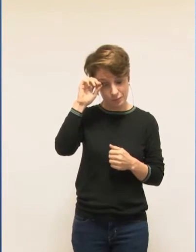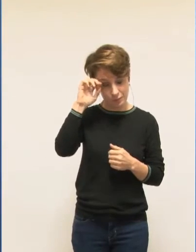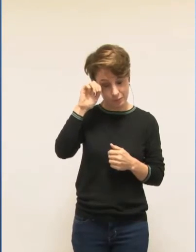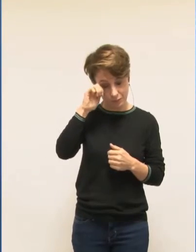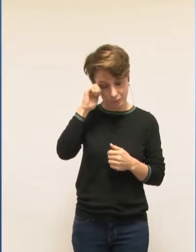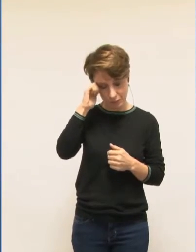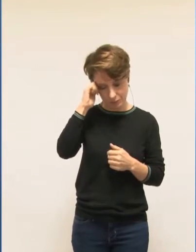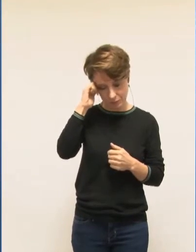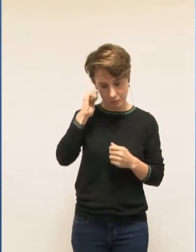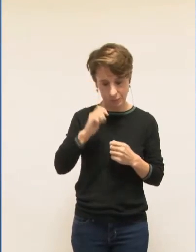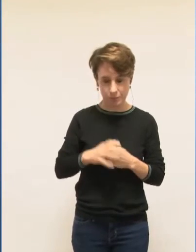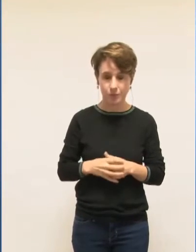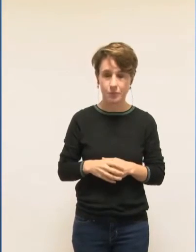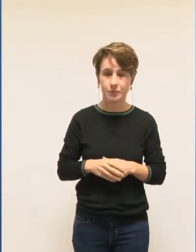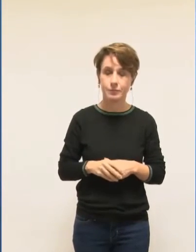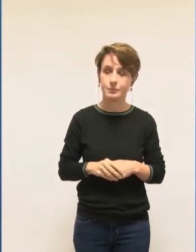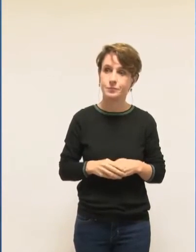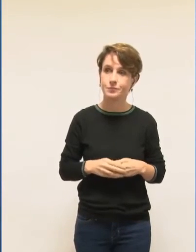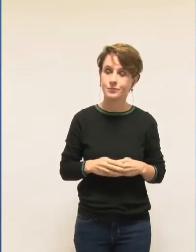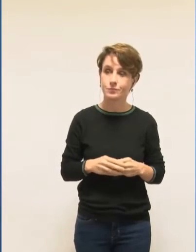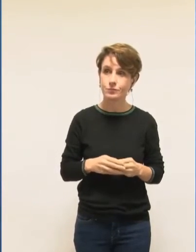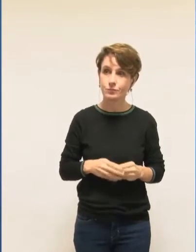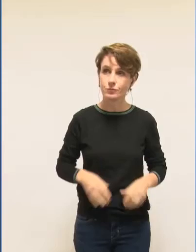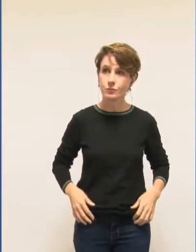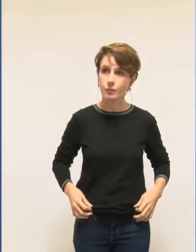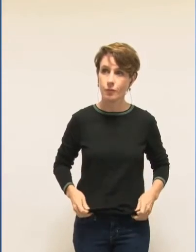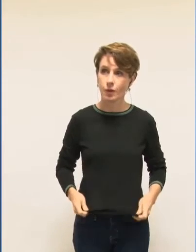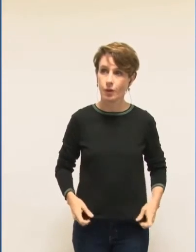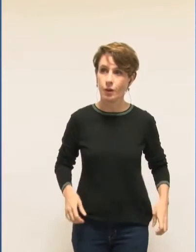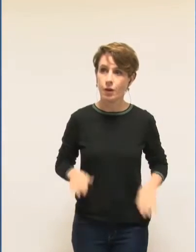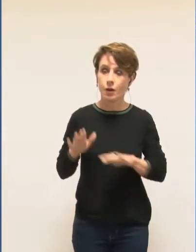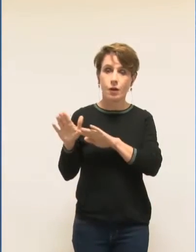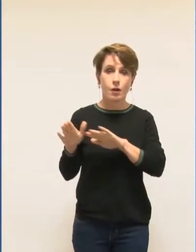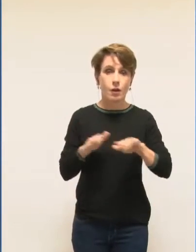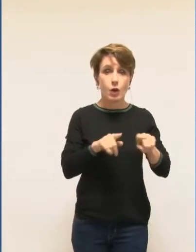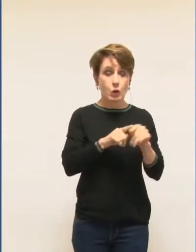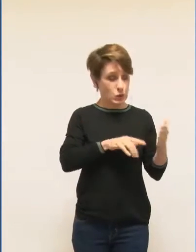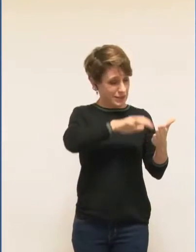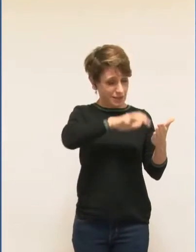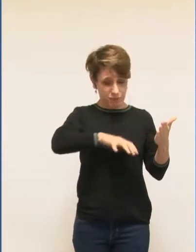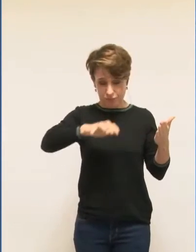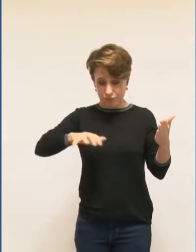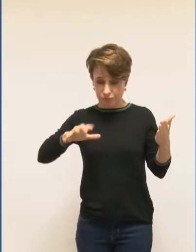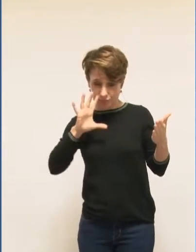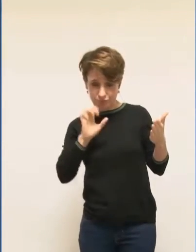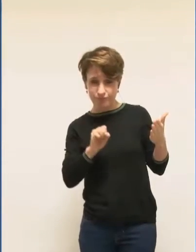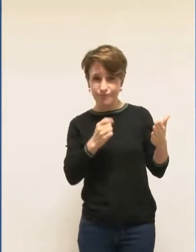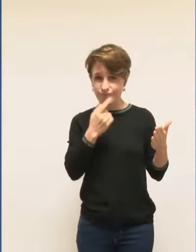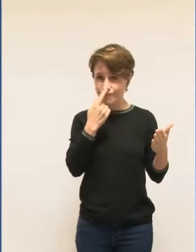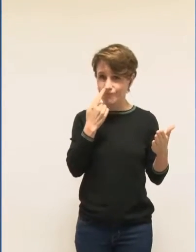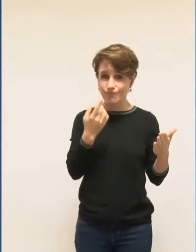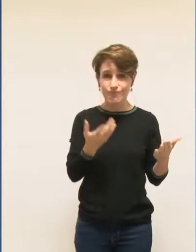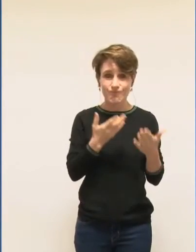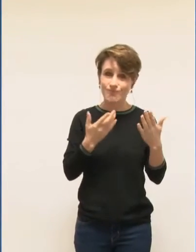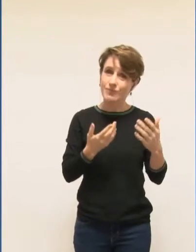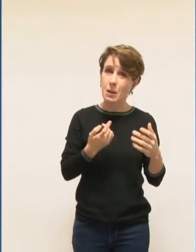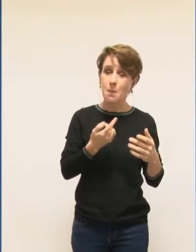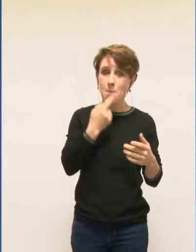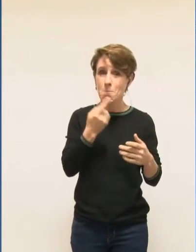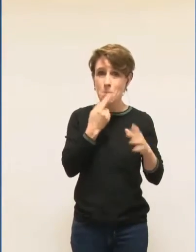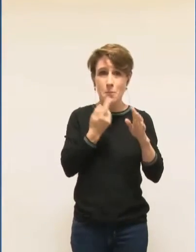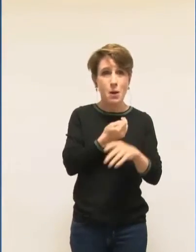Je ne retrouve que très peu de choses également sur les questions qui ont été abordées dans le cadre de d'autres